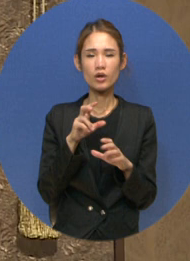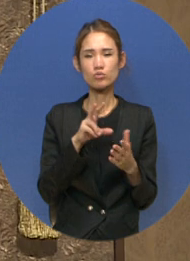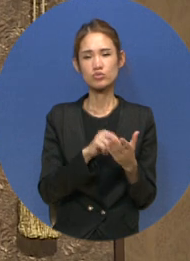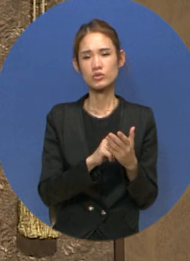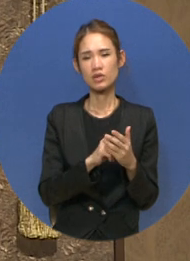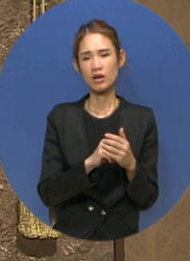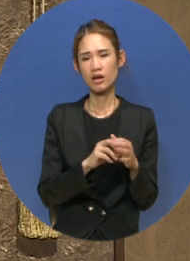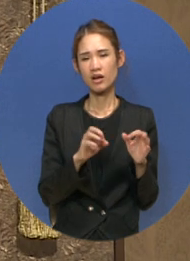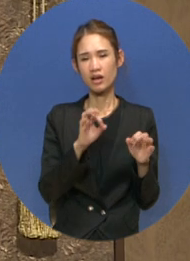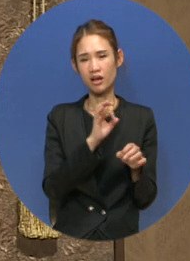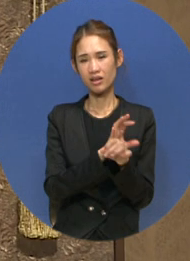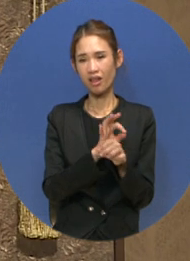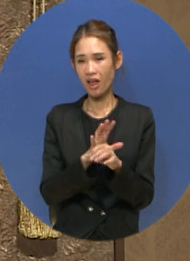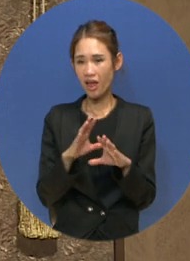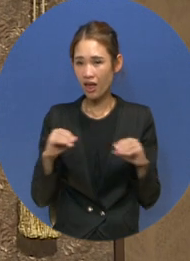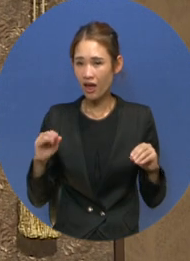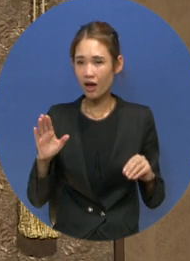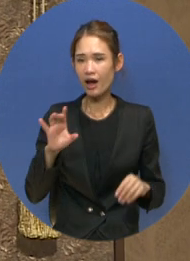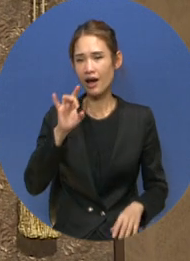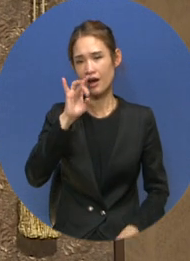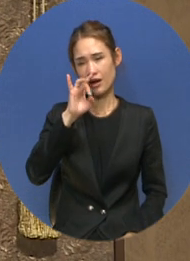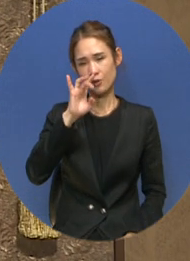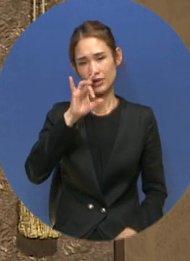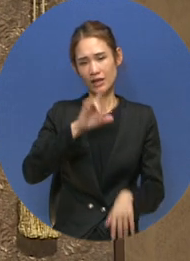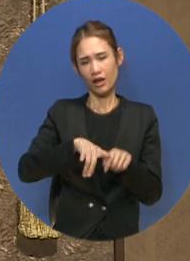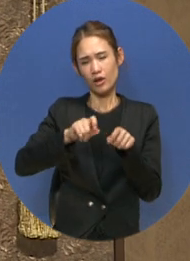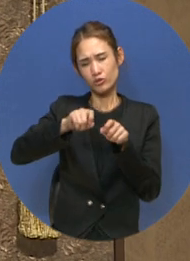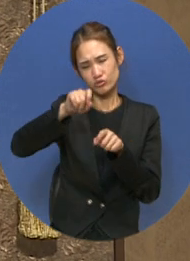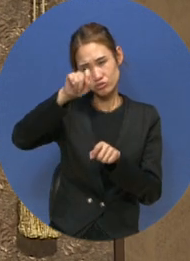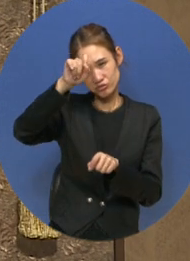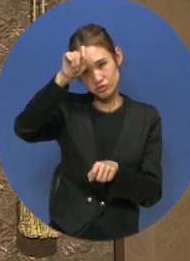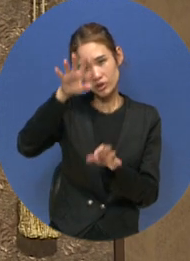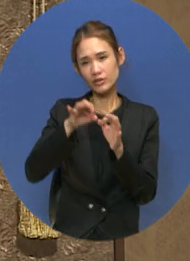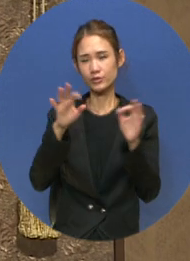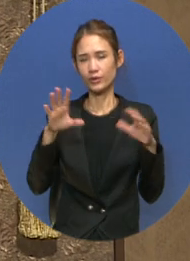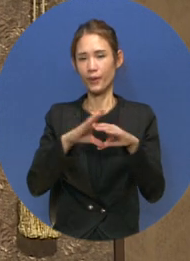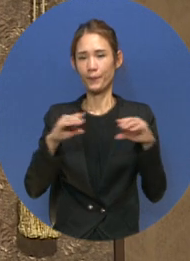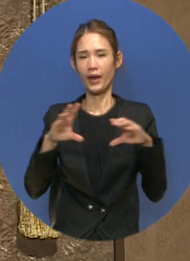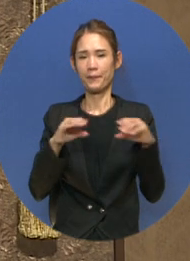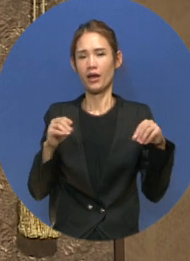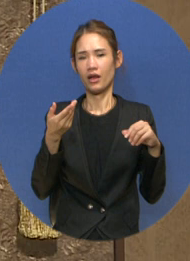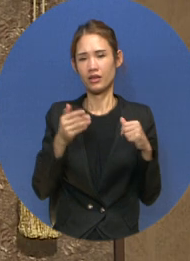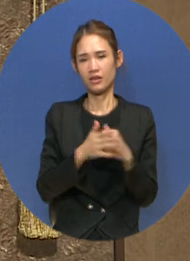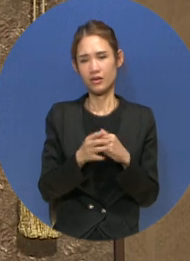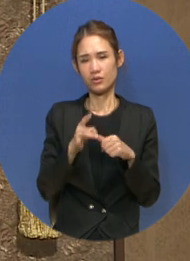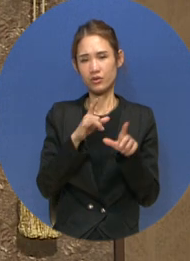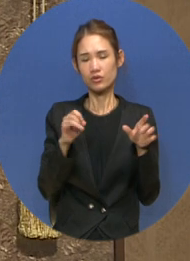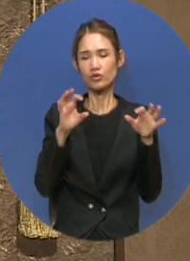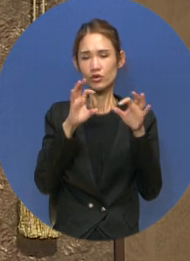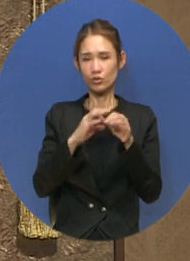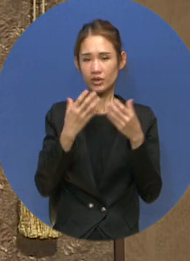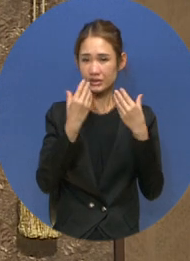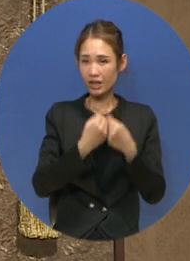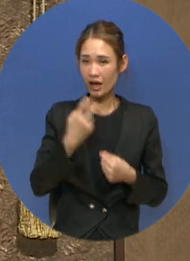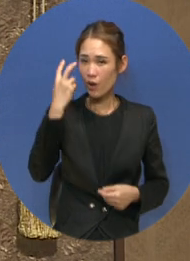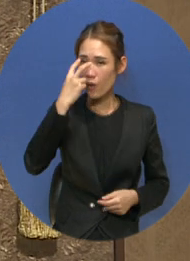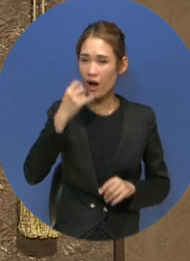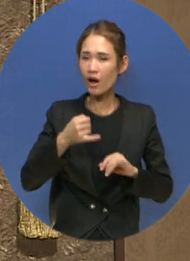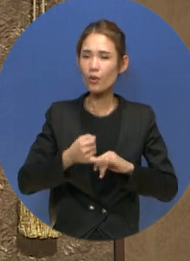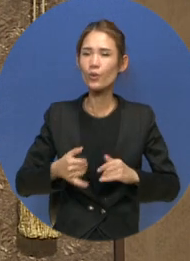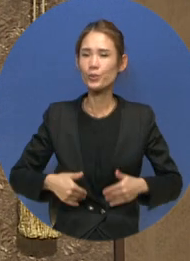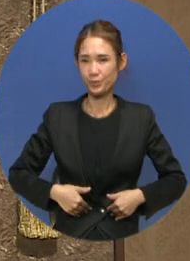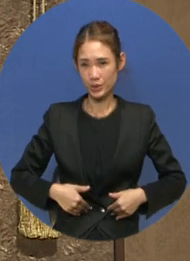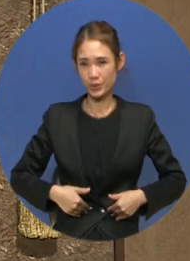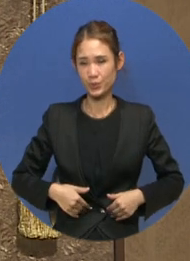단기간에 해결될 수 있는 문제가 아니라 롱텀, 오랜 기간 문제를 해결해야 되기 때문에 네. 이 부분에 있어서 사례 관리가 반드시